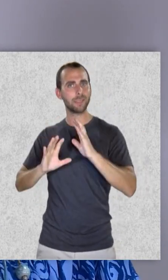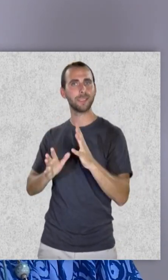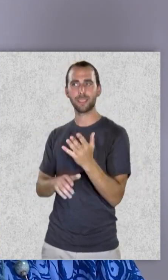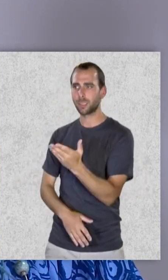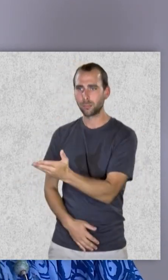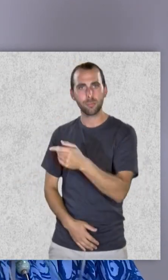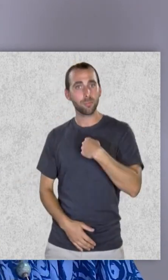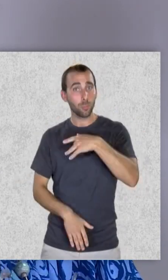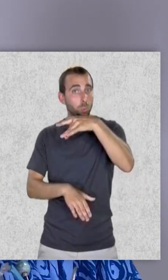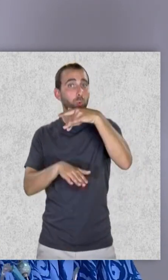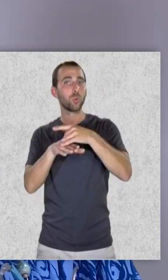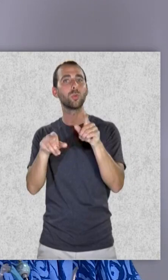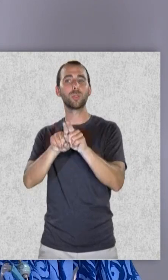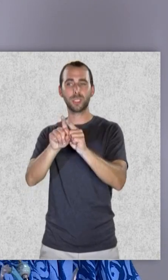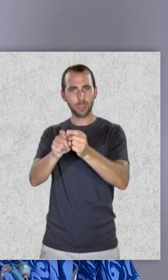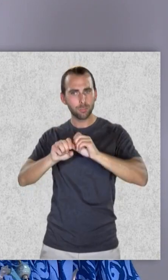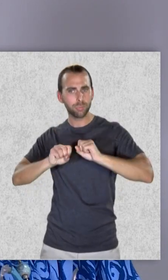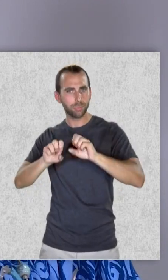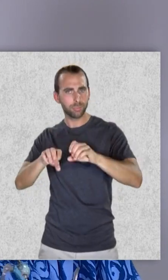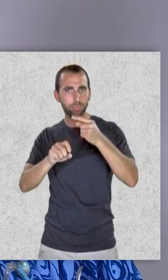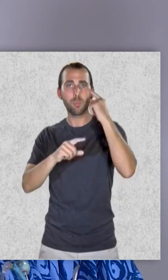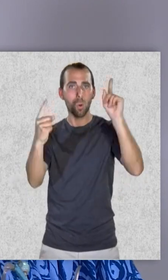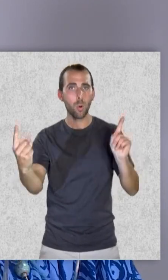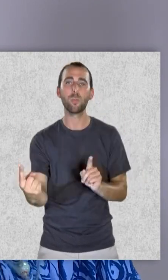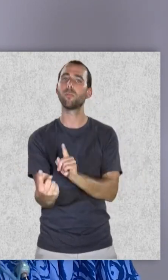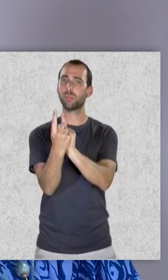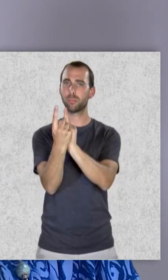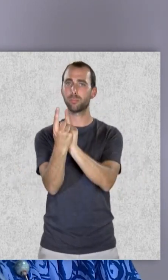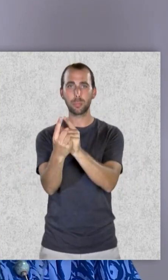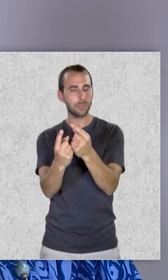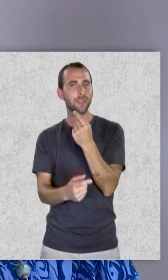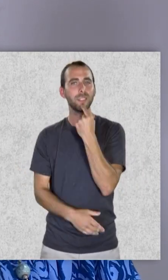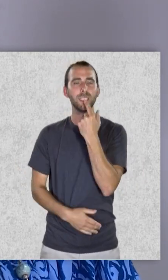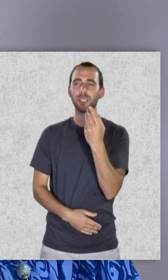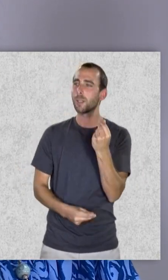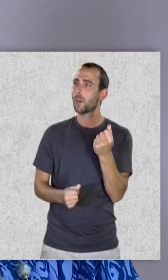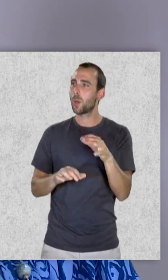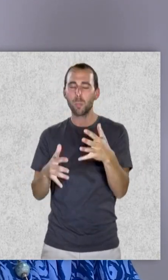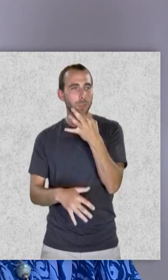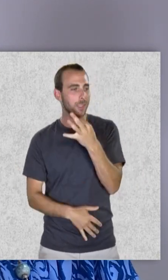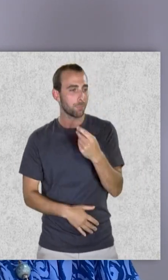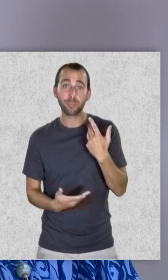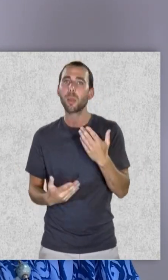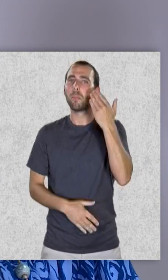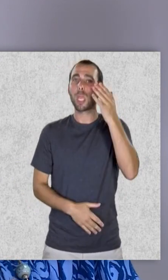l'enseignement individuel, c'est-à-dire, comment dire, les personnes qui veulent, qui sont sensibilisées à la langue des